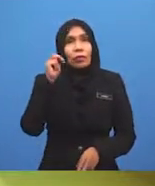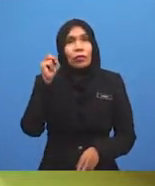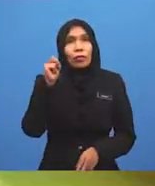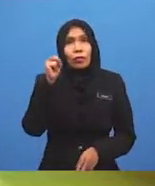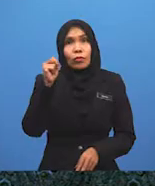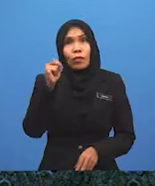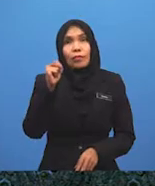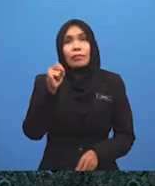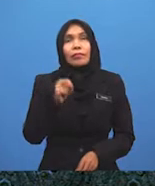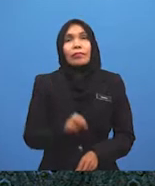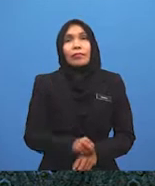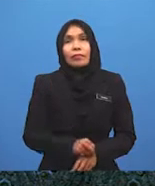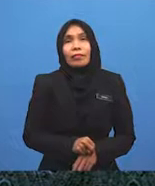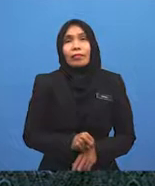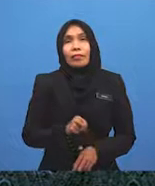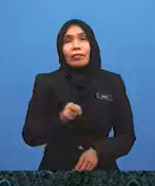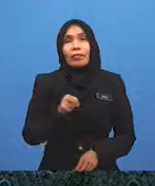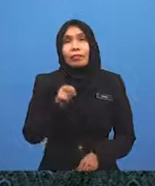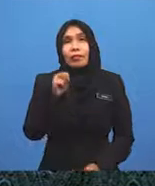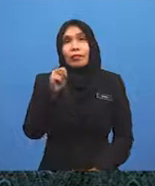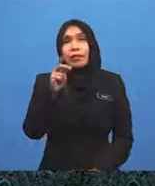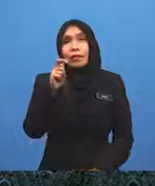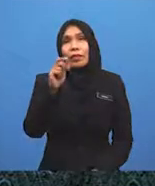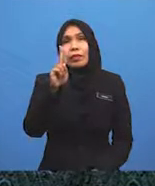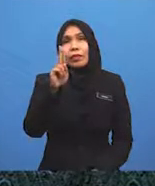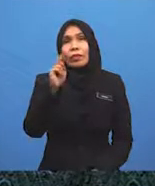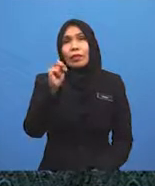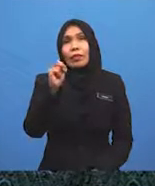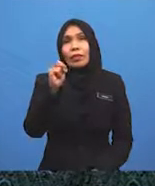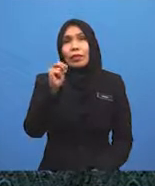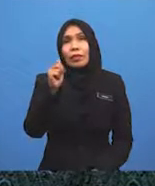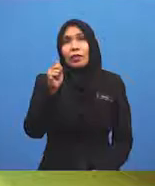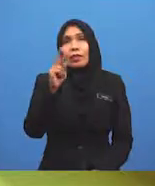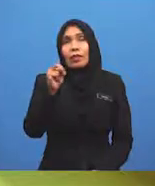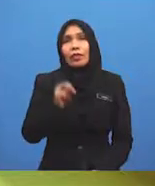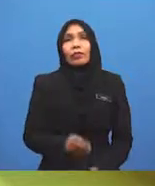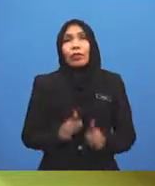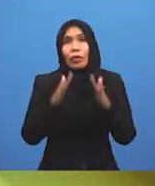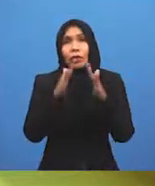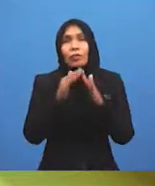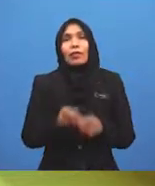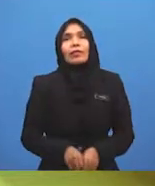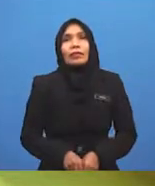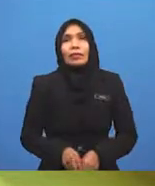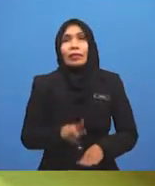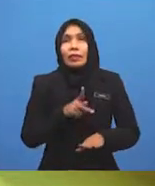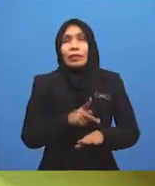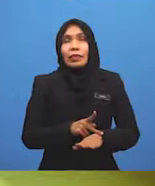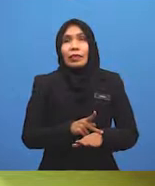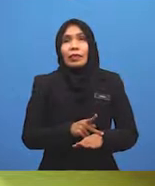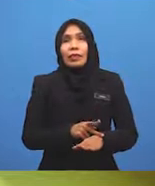dengan memakai pakaian yang bersesuaian. Etika pakaian bersopan ketika menghadiri rumah terbuka